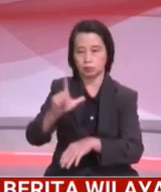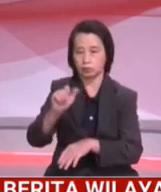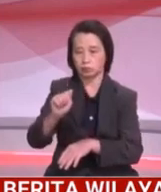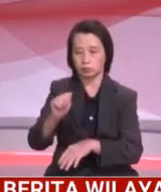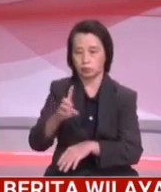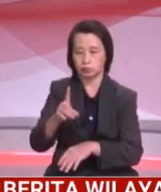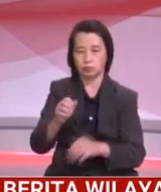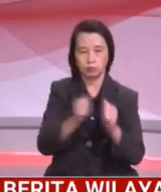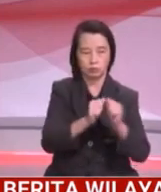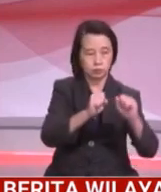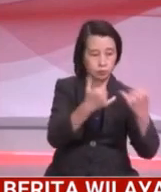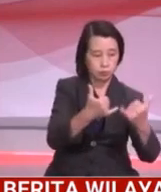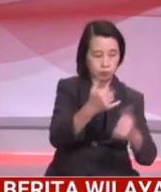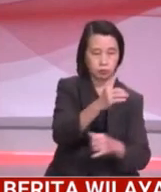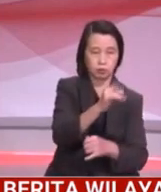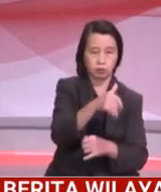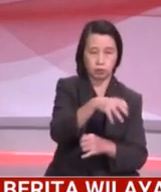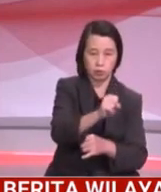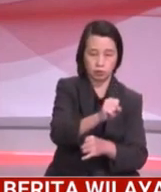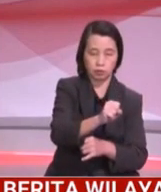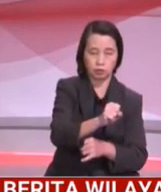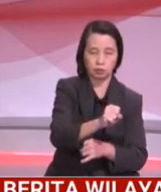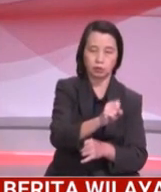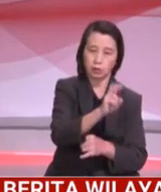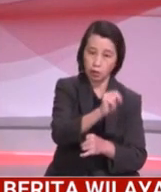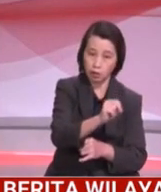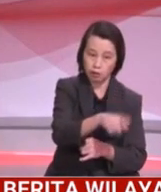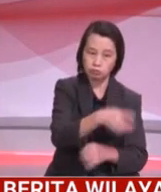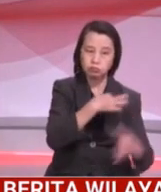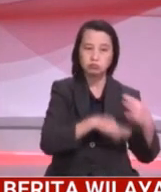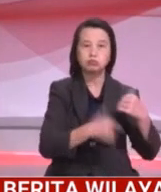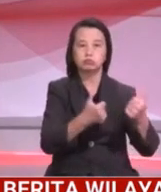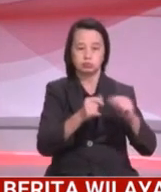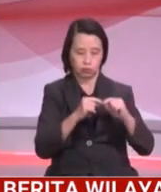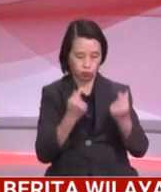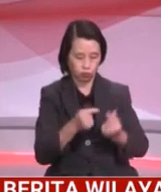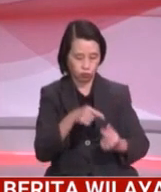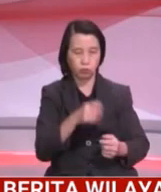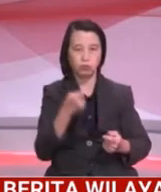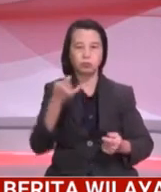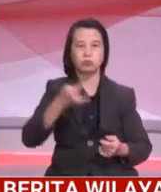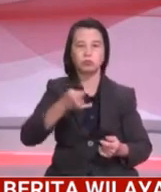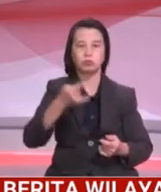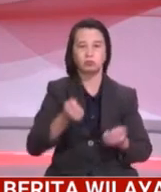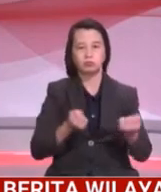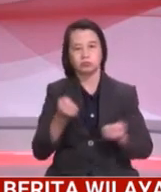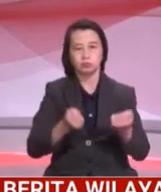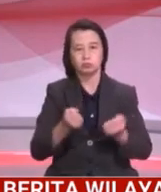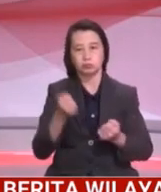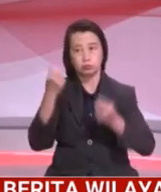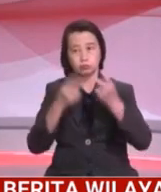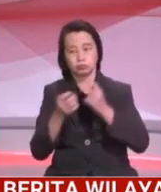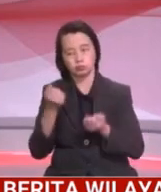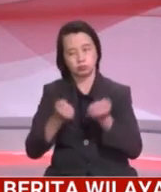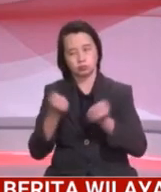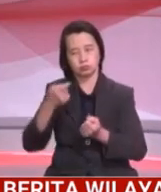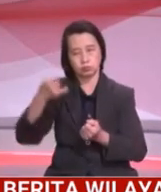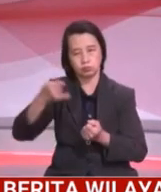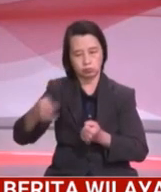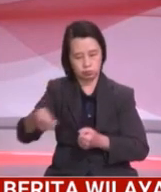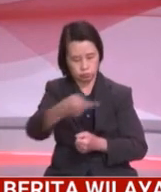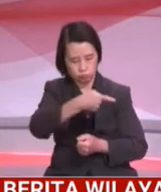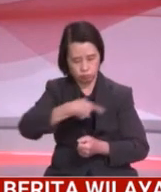dengan syarikat DXN Agrotech Sdn Bhd itu memanfaatkan kumpulan pemandu teksi, pemandu pelancong dan asnaf